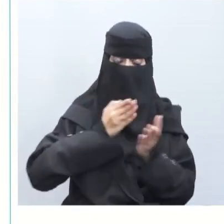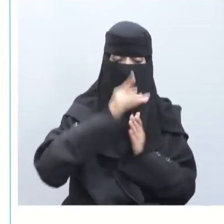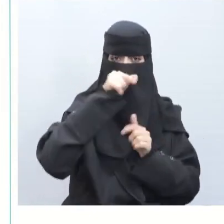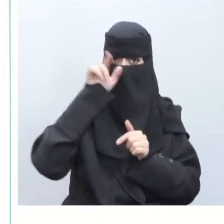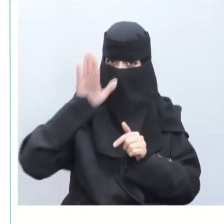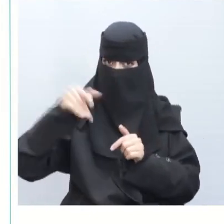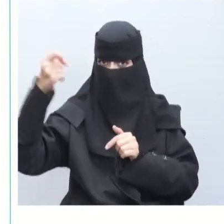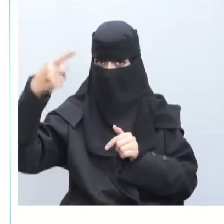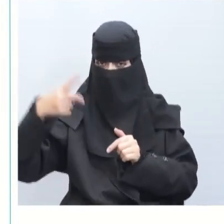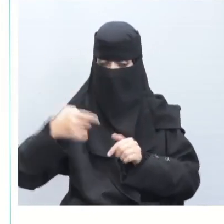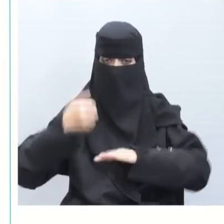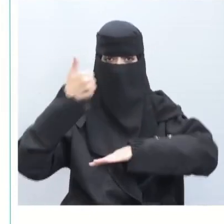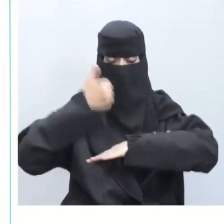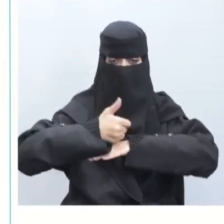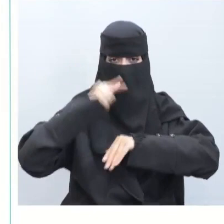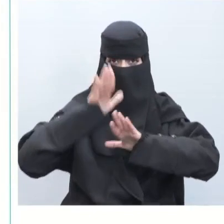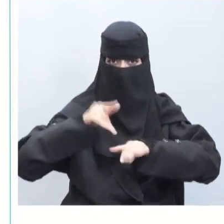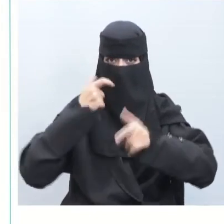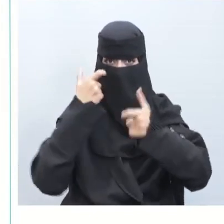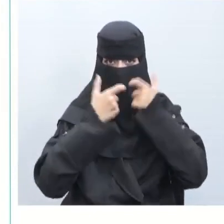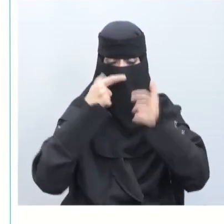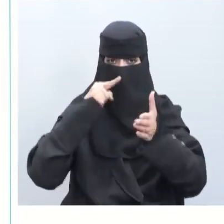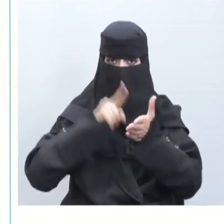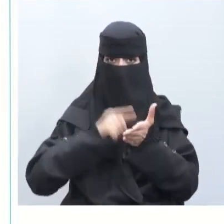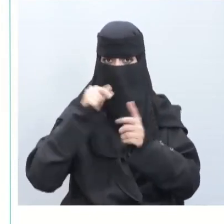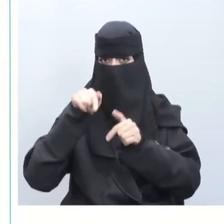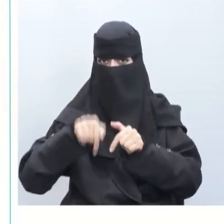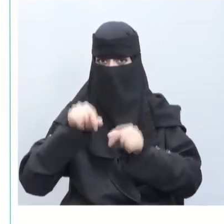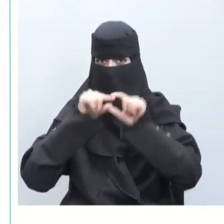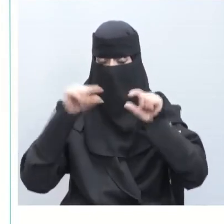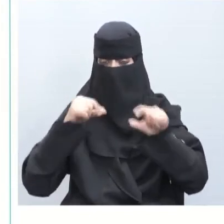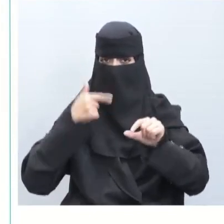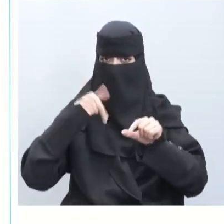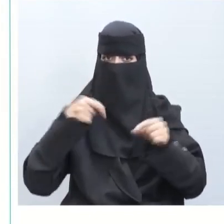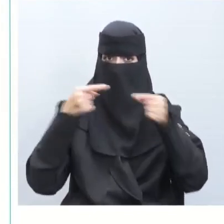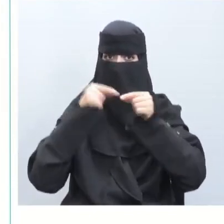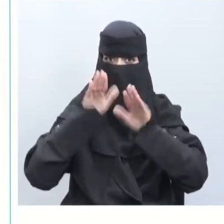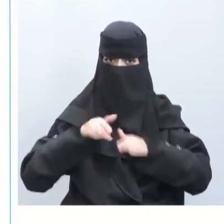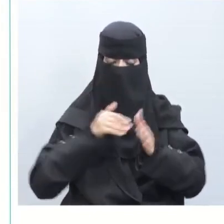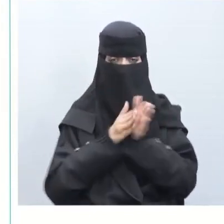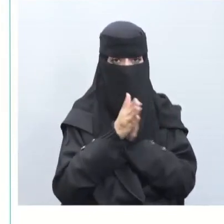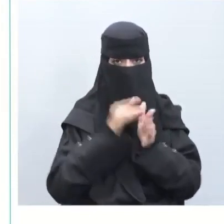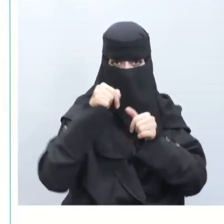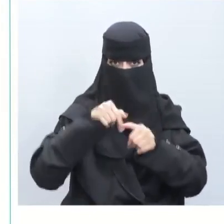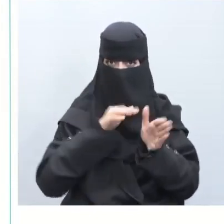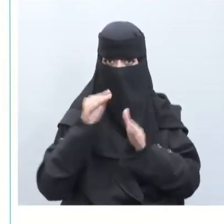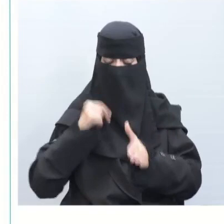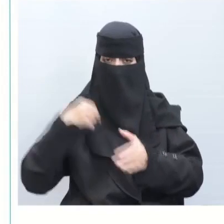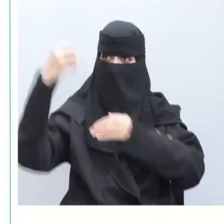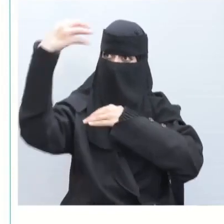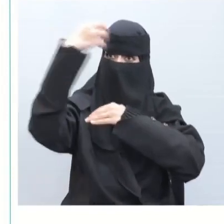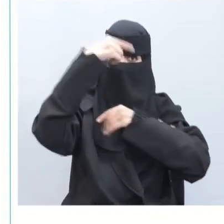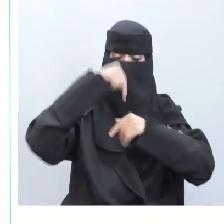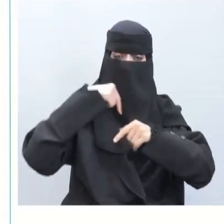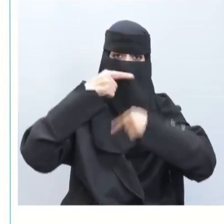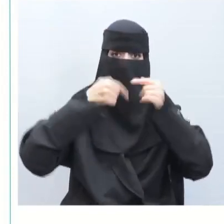الاعتبارات الرئيسه وايضا نلاحظ الت هي من المواضيع التي تم الاهتمام بها او سلط الضوء عليها